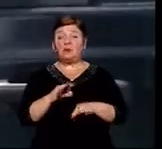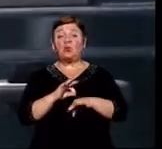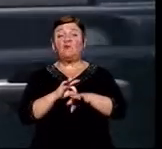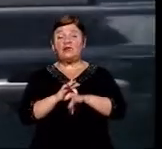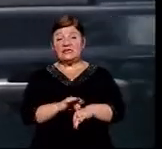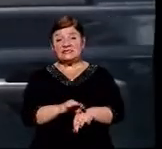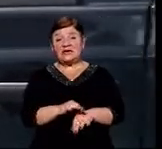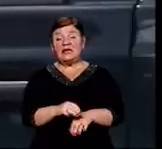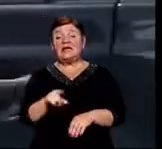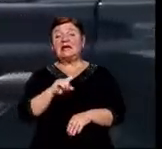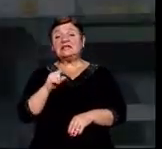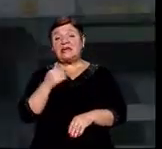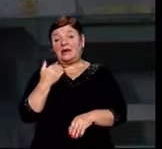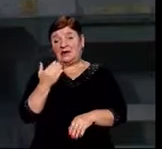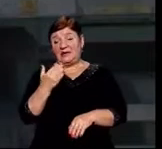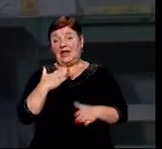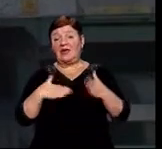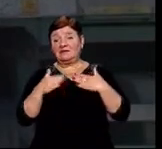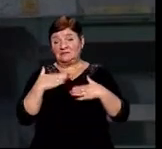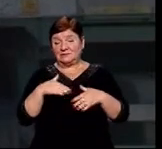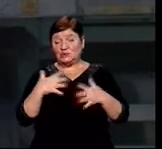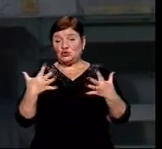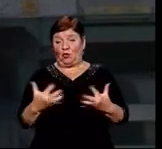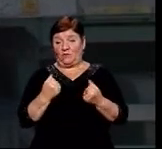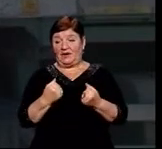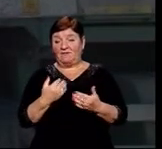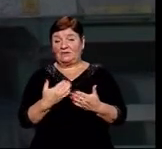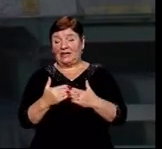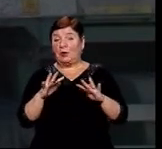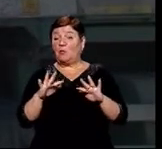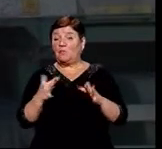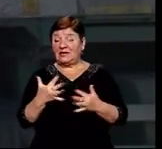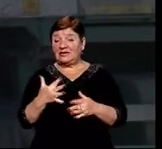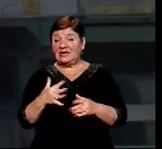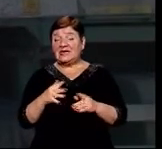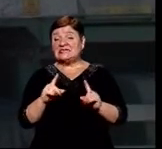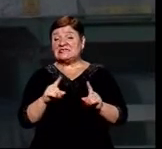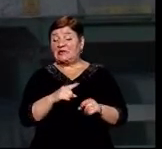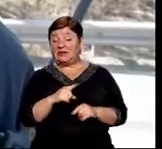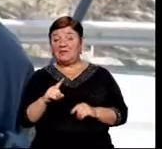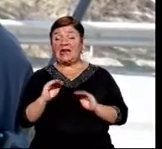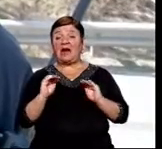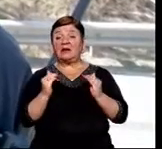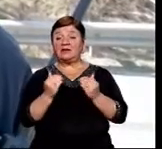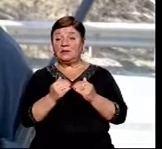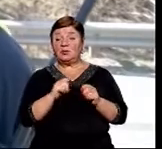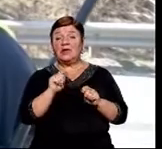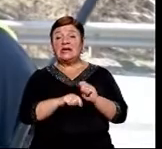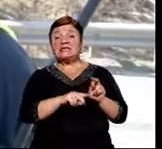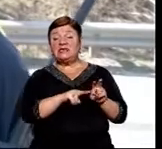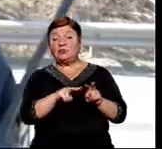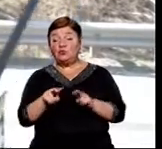проводяться заради їх здоров'я. Найголовніше наше завдання в даний момент – це дотримання правил карантину. Слідкуємо,